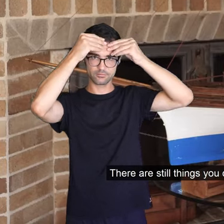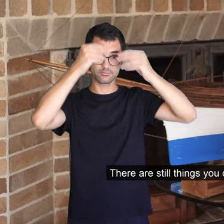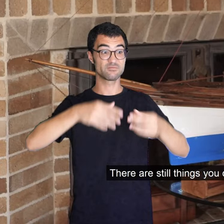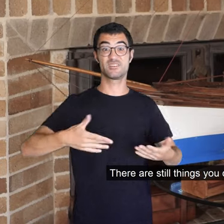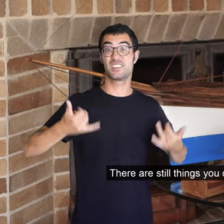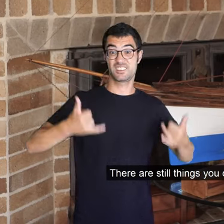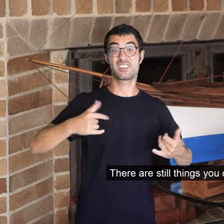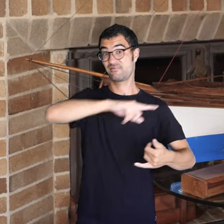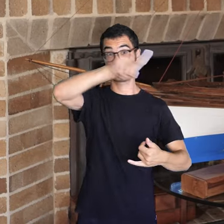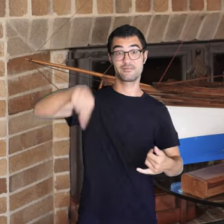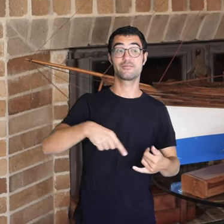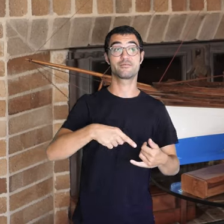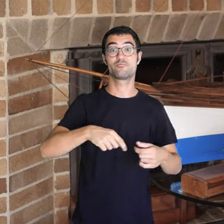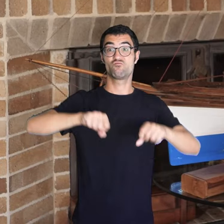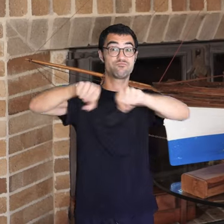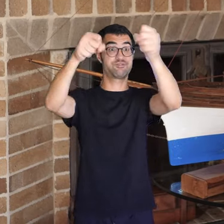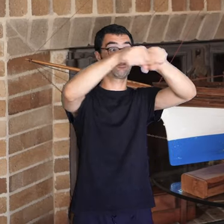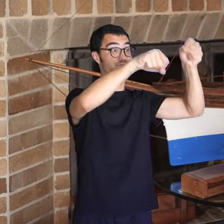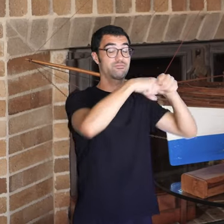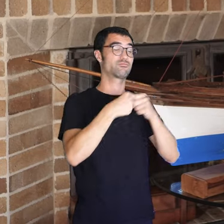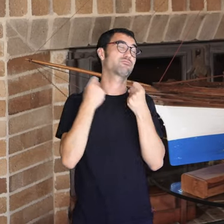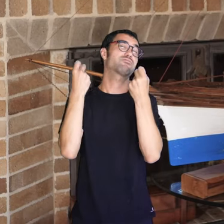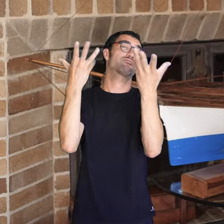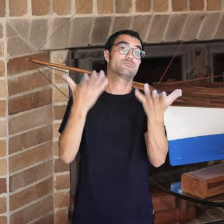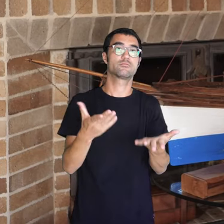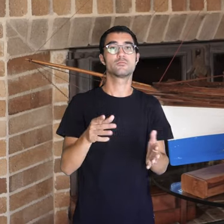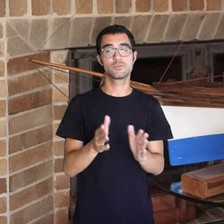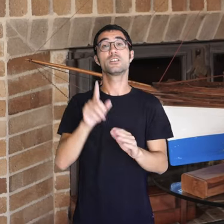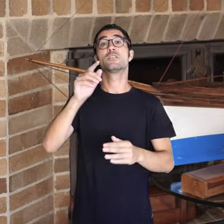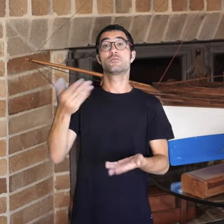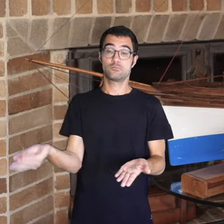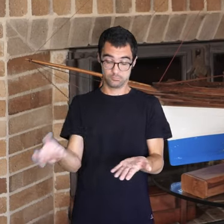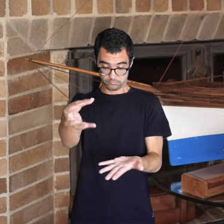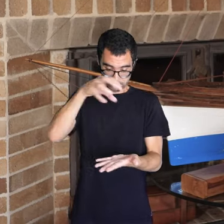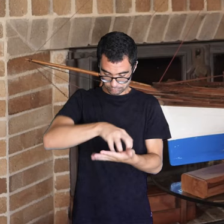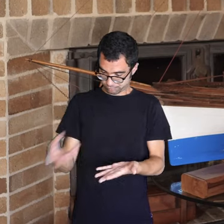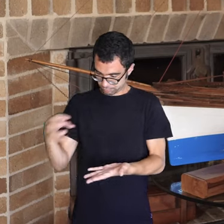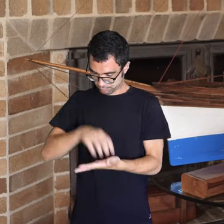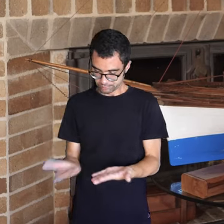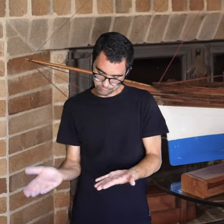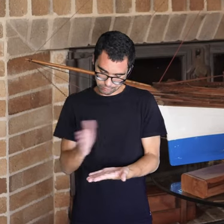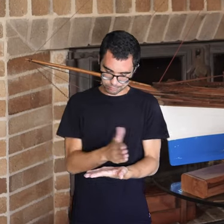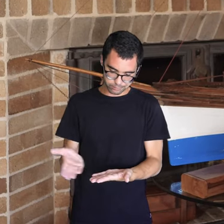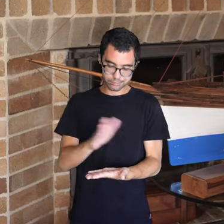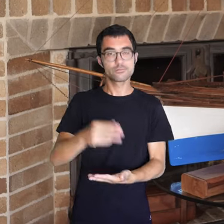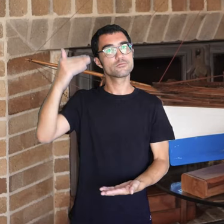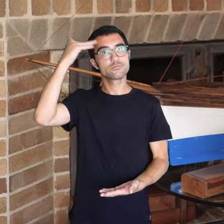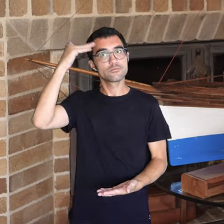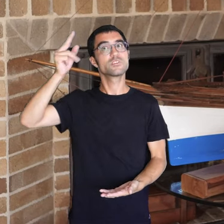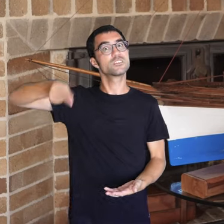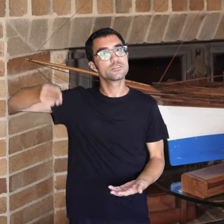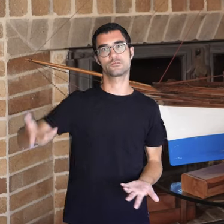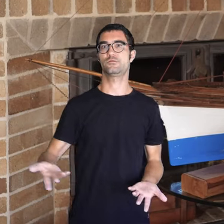a mils, ja siguin documents. Crec que tant això com pintura,